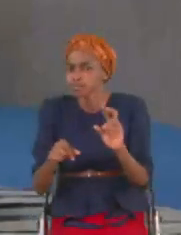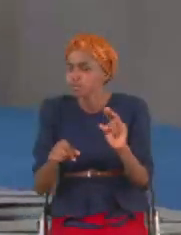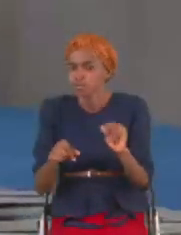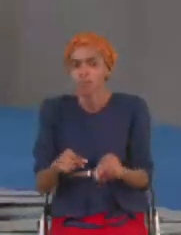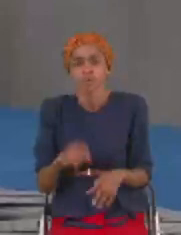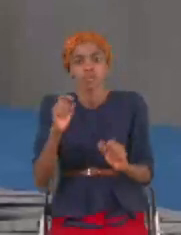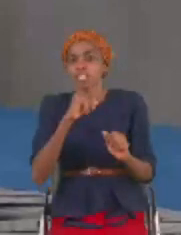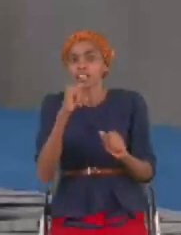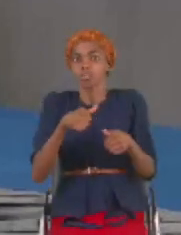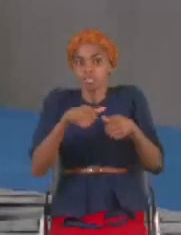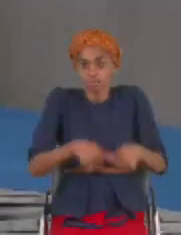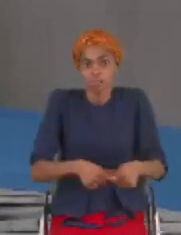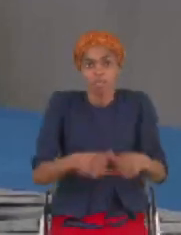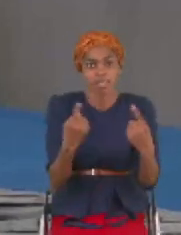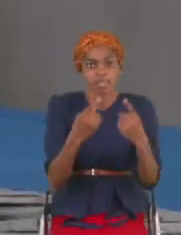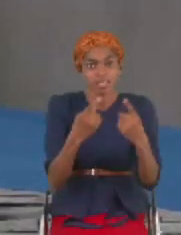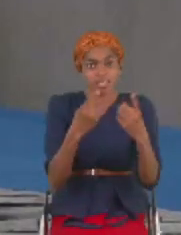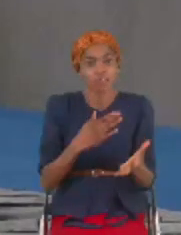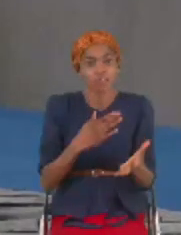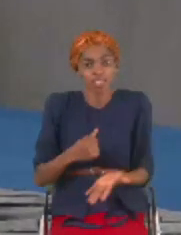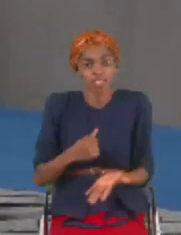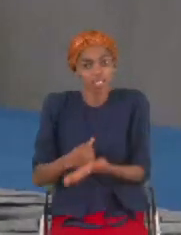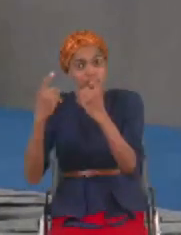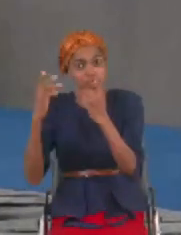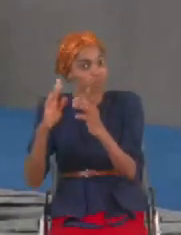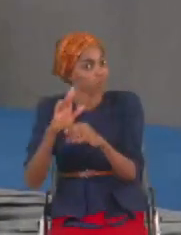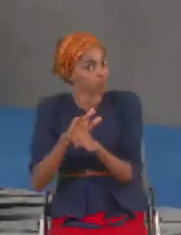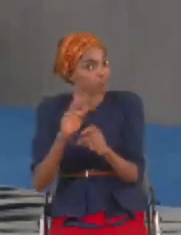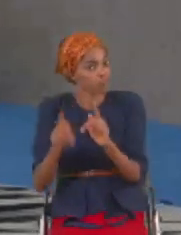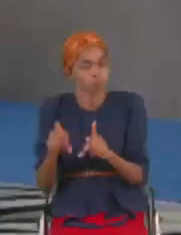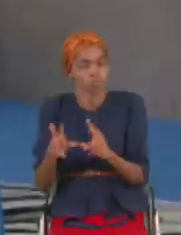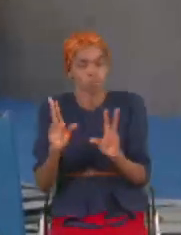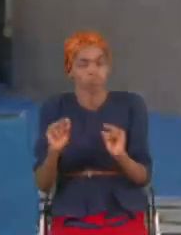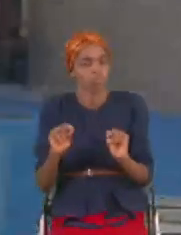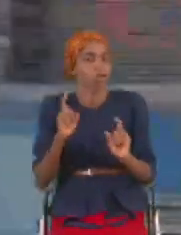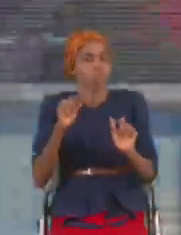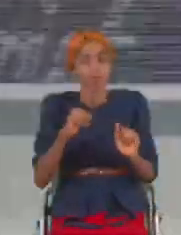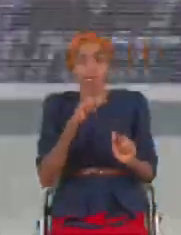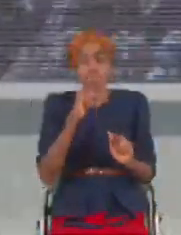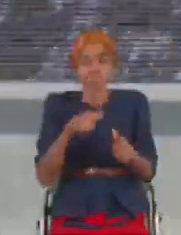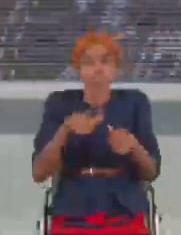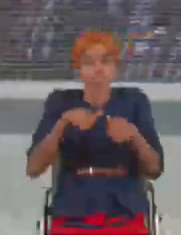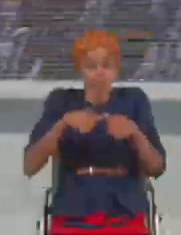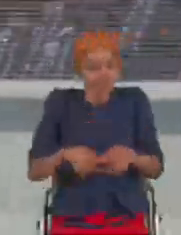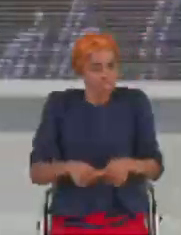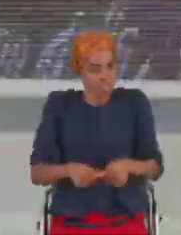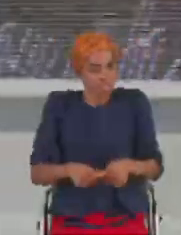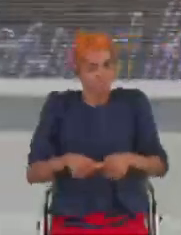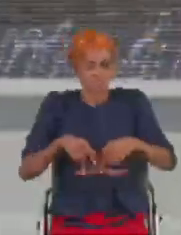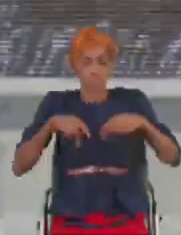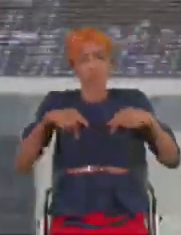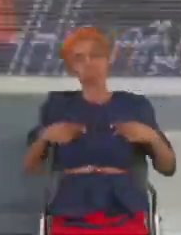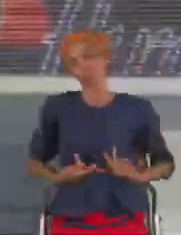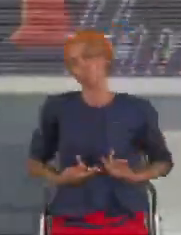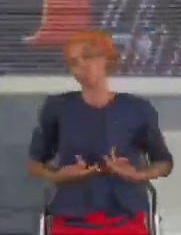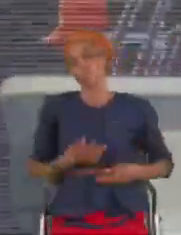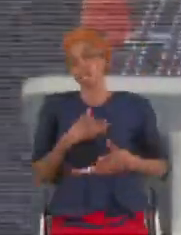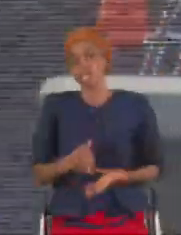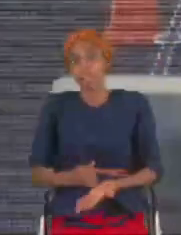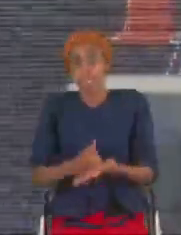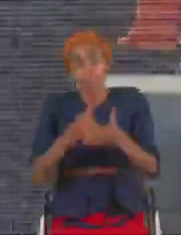pas être pêcheur et aider les pêcheurs je ne peux pas de rester décourager et